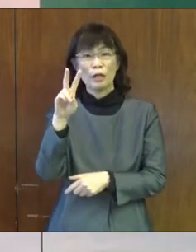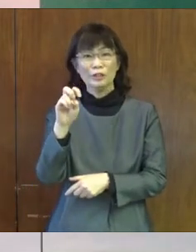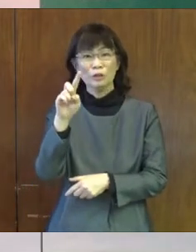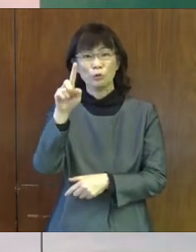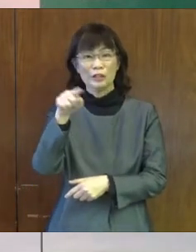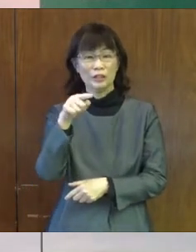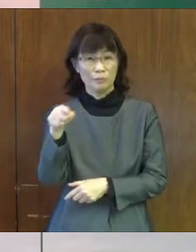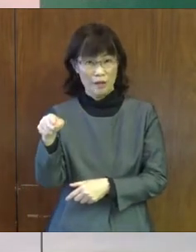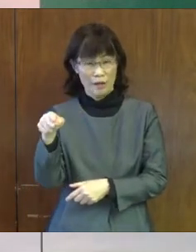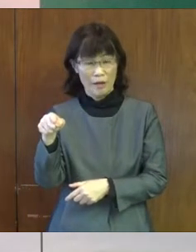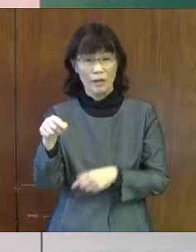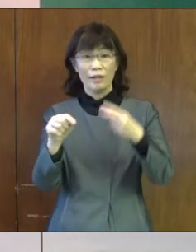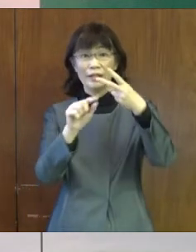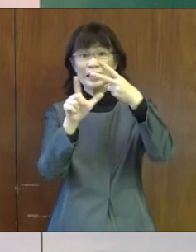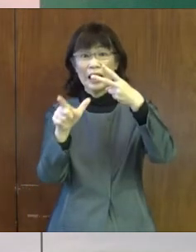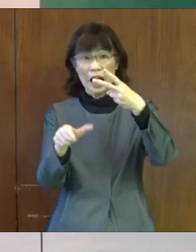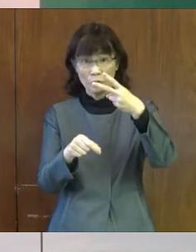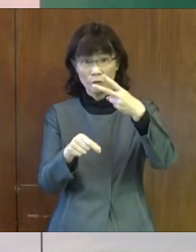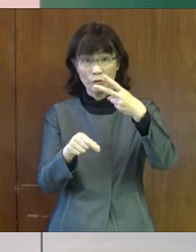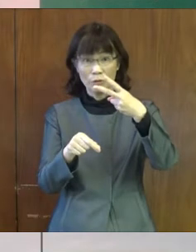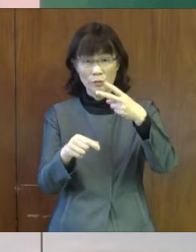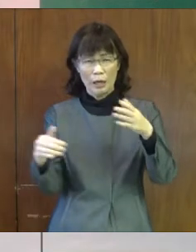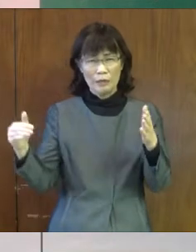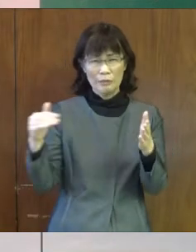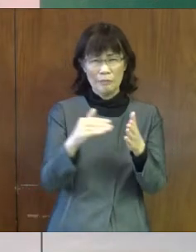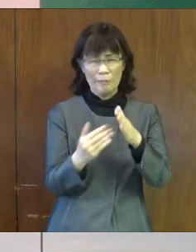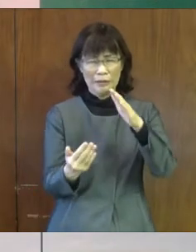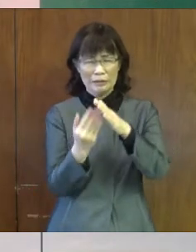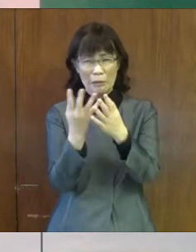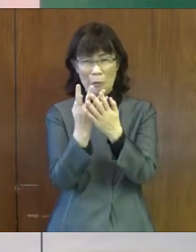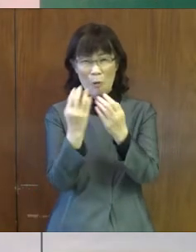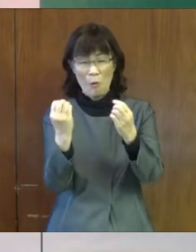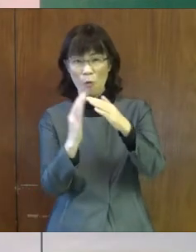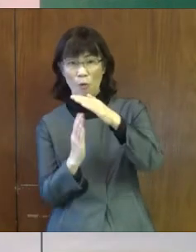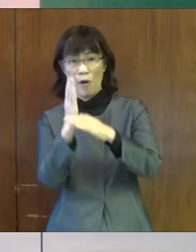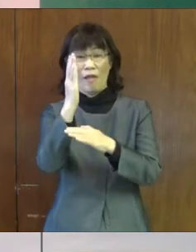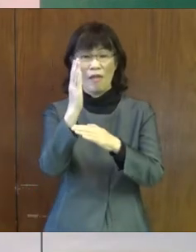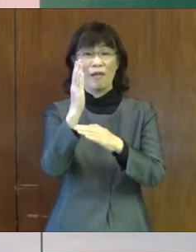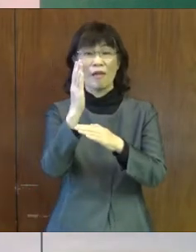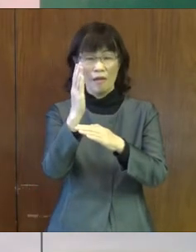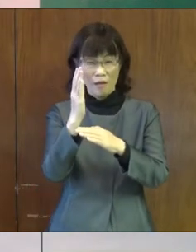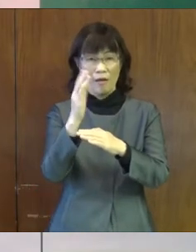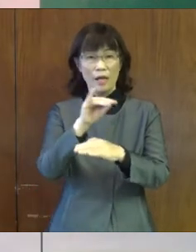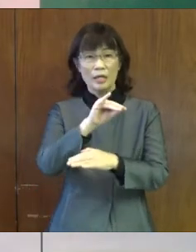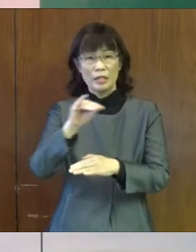名、2月はこれまでの最多を大きく上回る